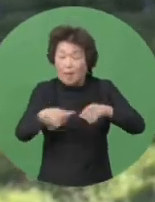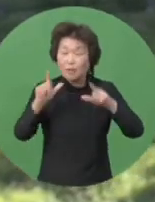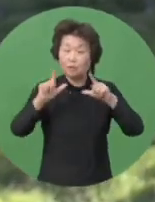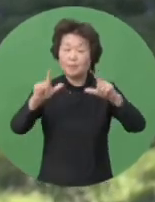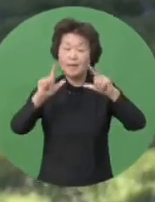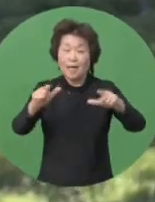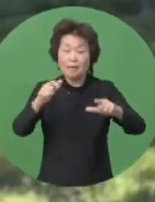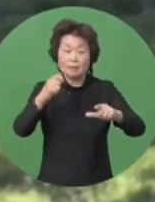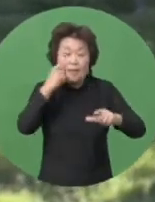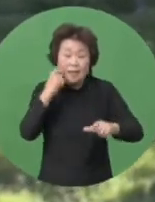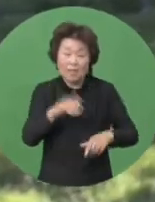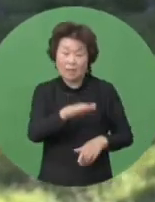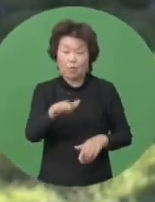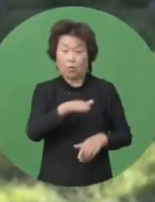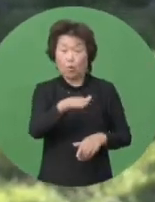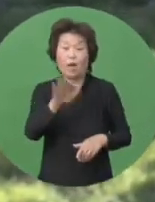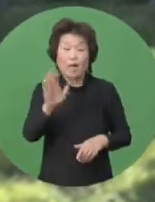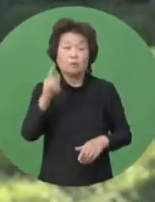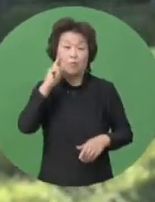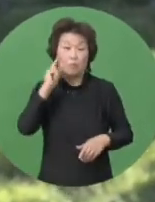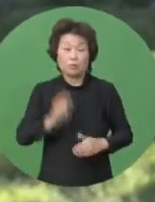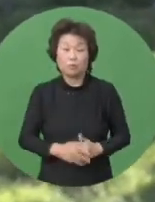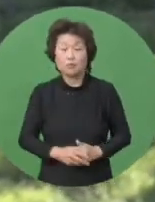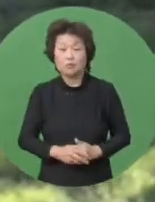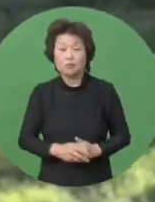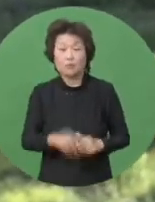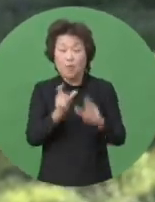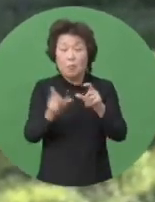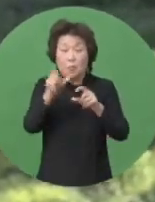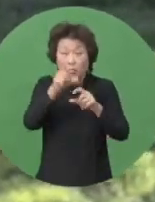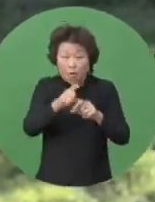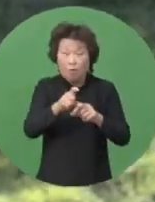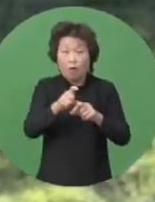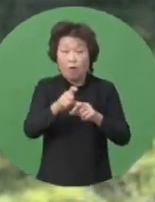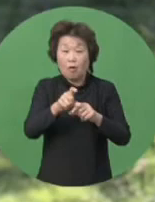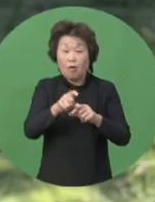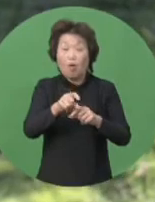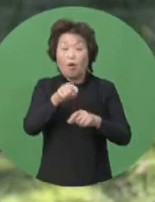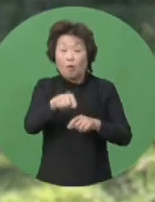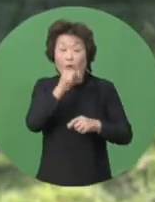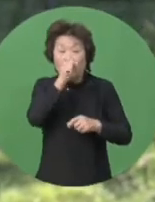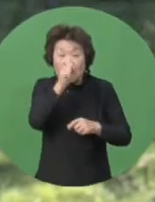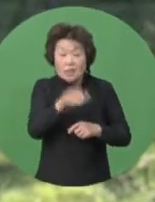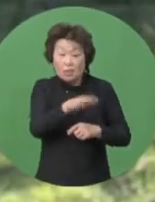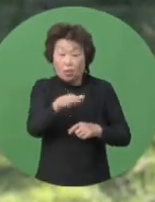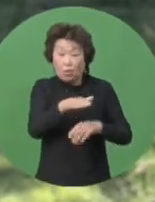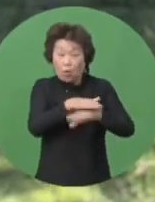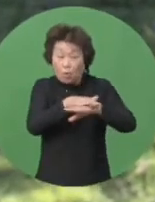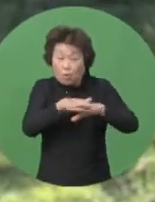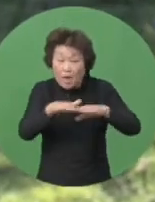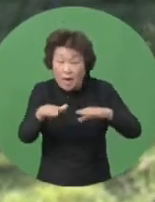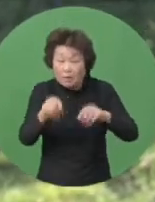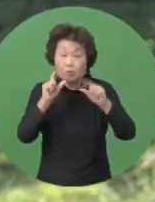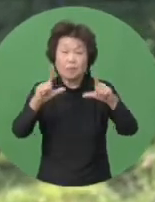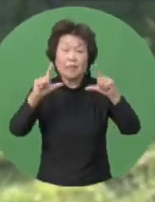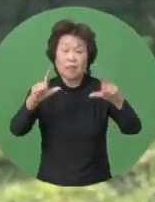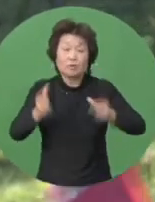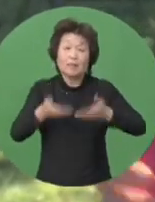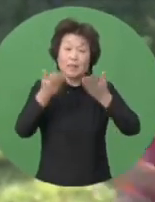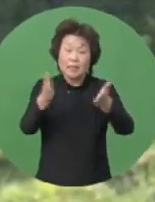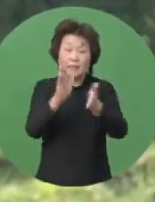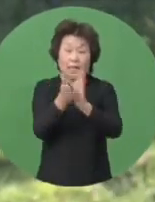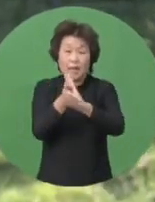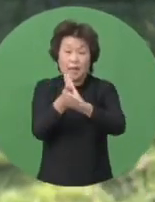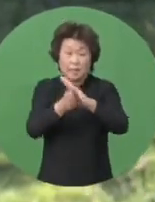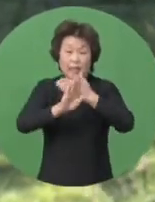できてない面があると思うんですよね。もっとこんないいところをね、うまく PR していただいたら、県外